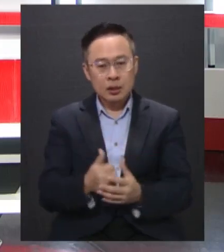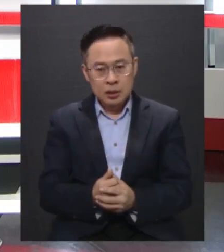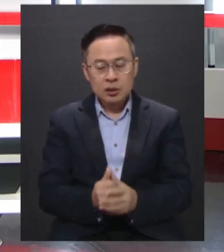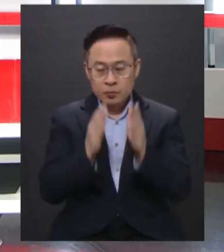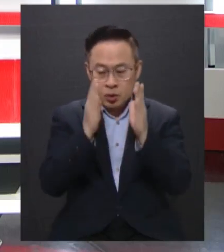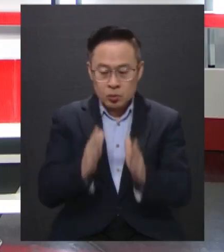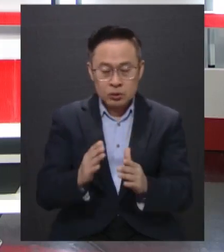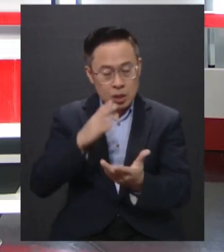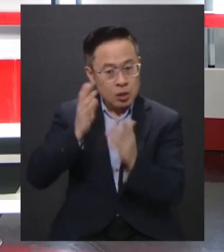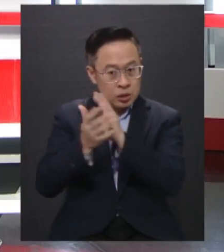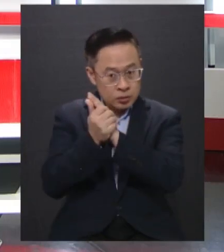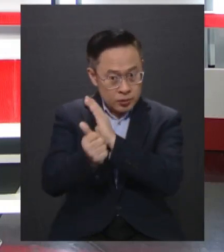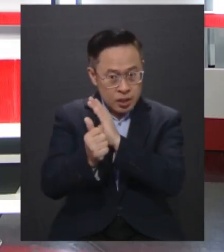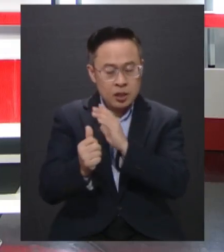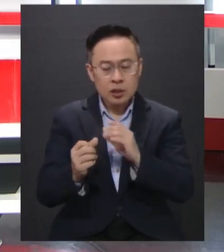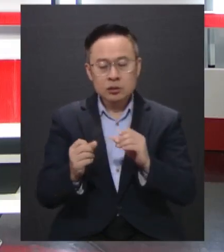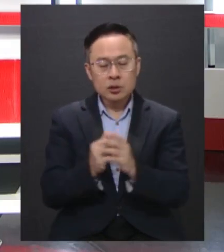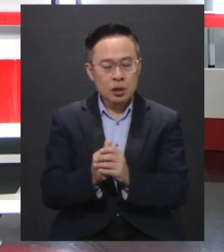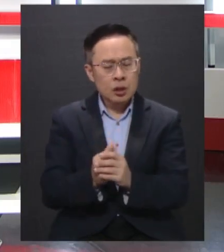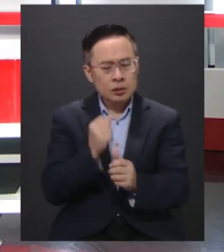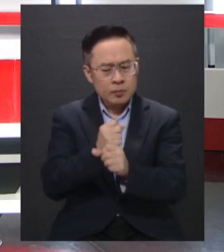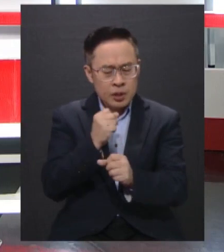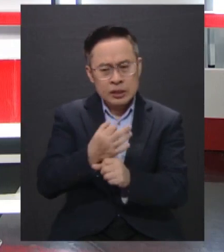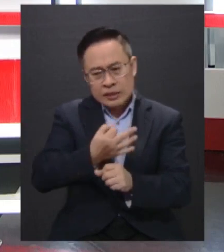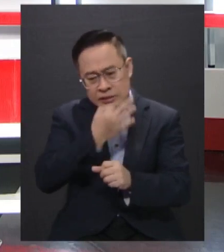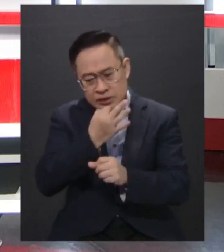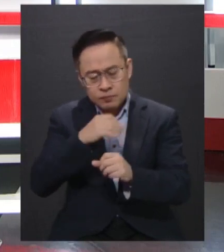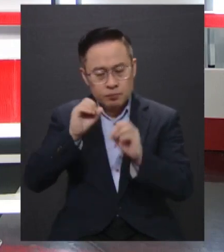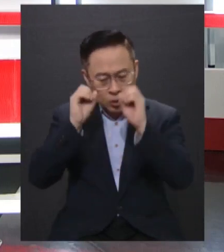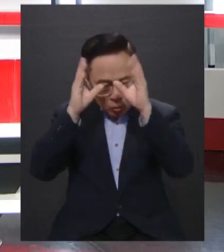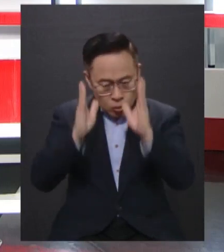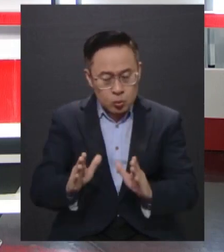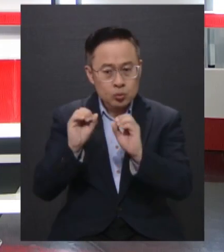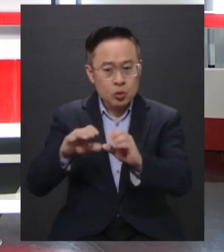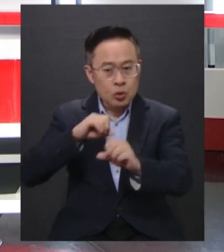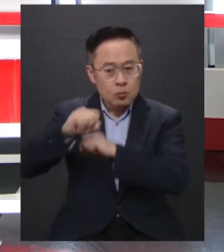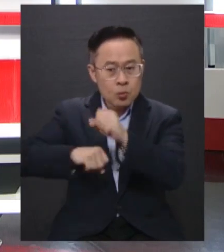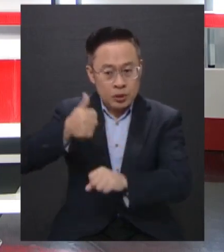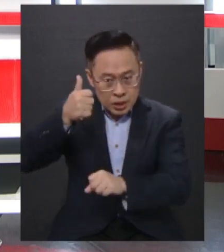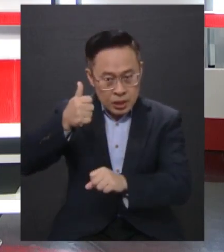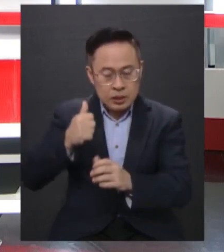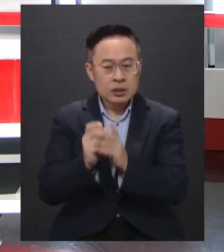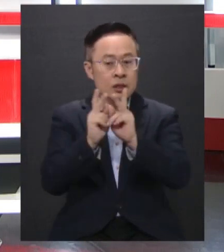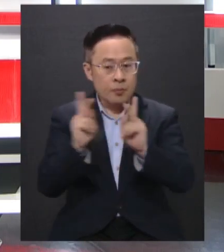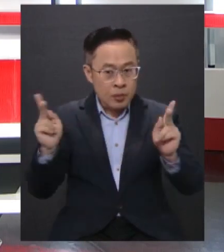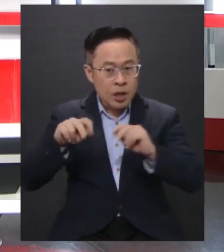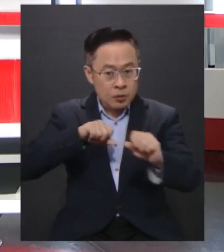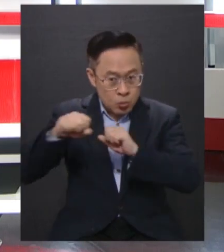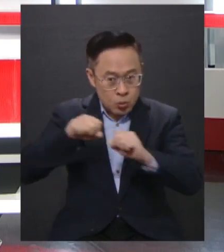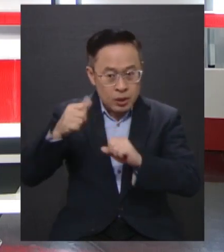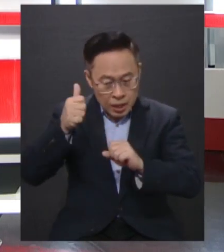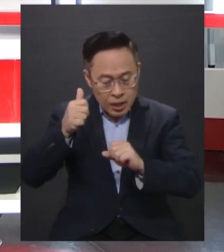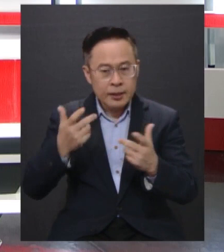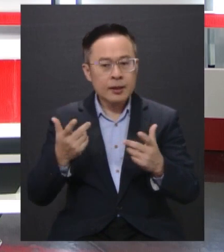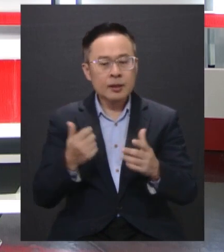ลากรในวงการมวยก็ได้ซึ่งณปัจจุบันก็พยายามผลักดันไม่ว่าจะเป็นผู้ฝึกสอนหรือว่าผู้ตัดสินหรือแม้กระทั่งโปรโมเตอร์ก็ตามนะ